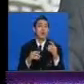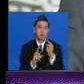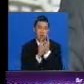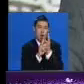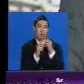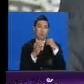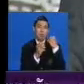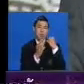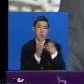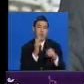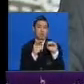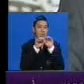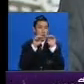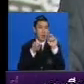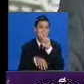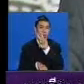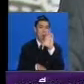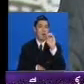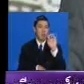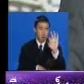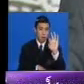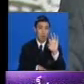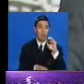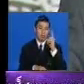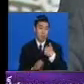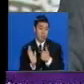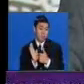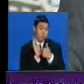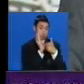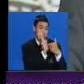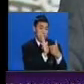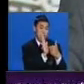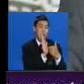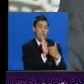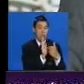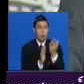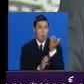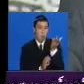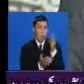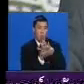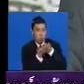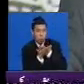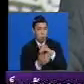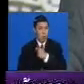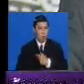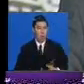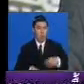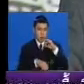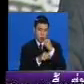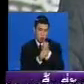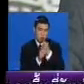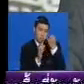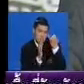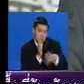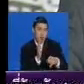รา259ผู้มีสิทธิ์ยื่นฎีกาทูลเกล้าทูลกระหม่อมขอพระราชทานอภัยโทษต้องเป็นผู้ที่กระทำผิดและ